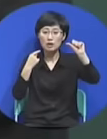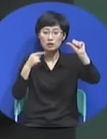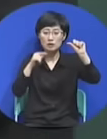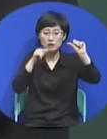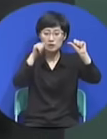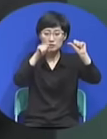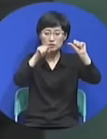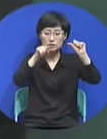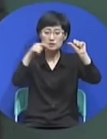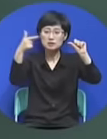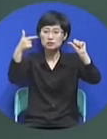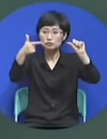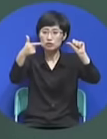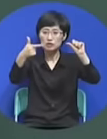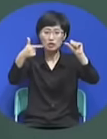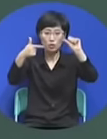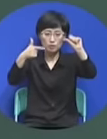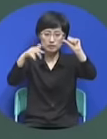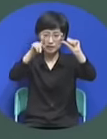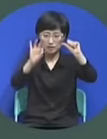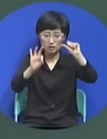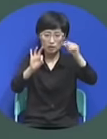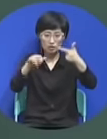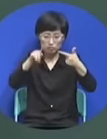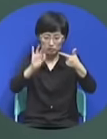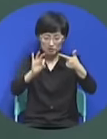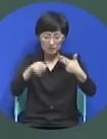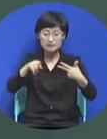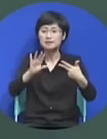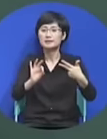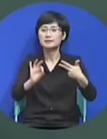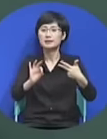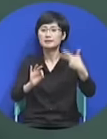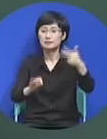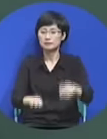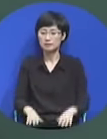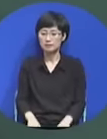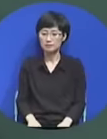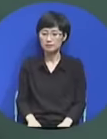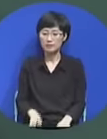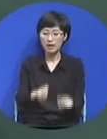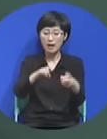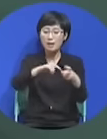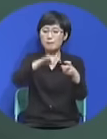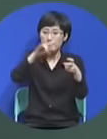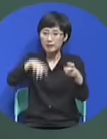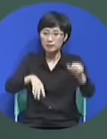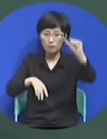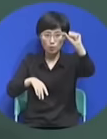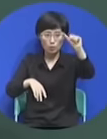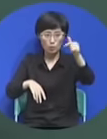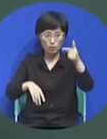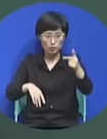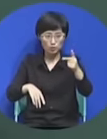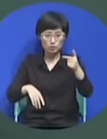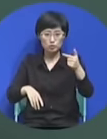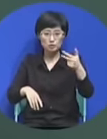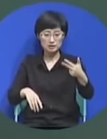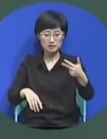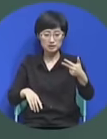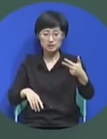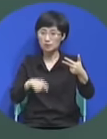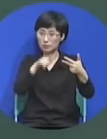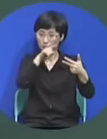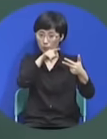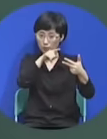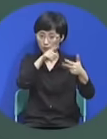这就是马太福音5章、6章还有7章. 자, 이걸 우리가 확인해야 되겠죠. 这是我们有必要确认的. 요 마태복음 5장, 6장, 7장에서 먼저 할 것을